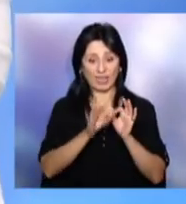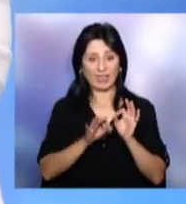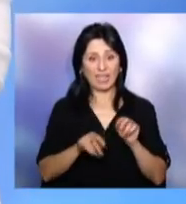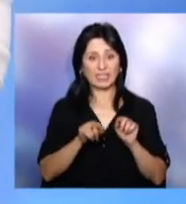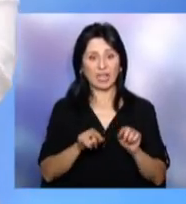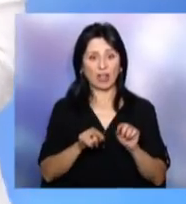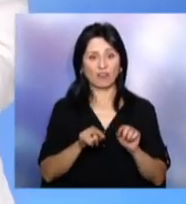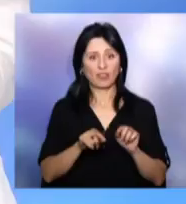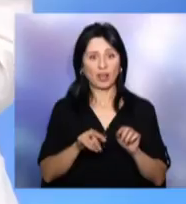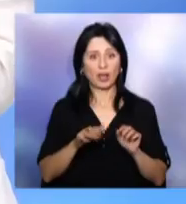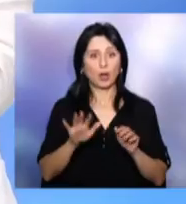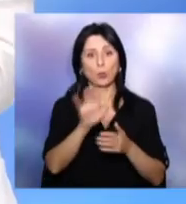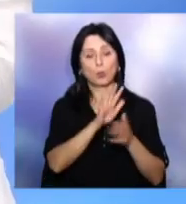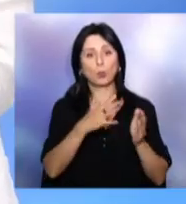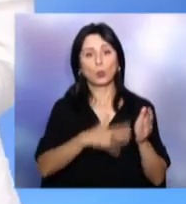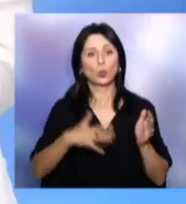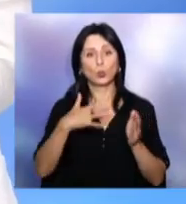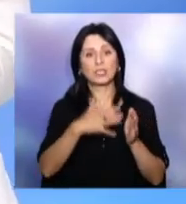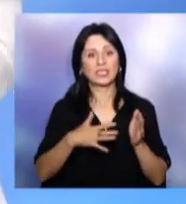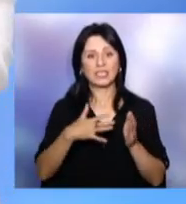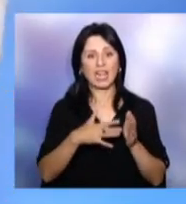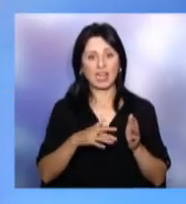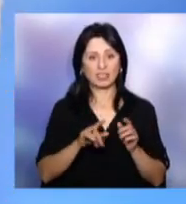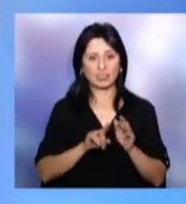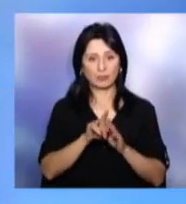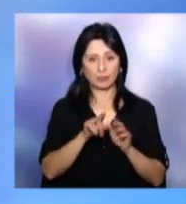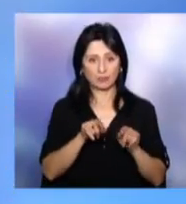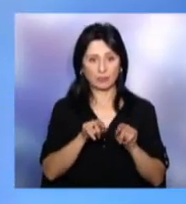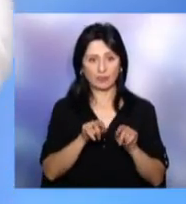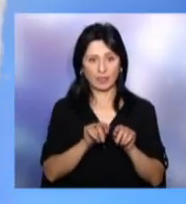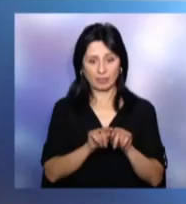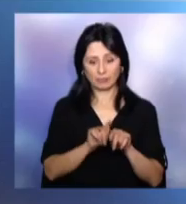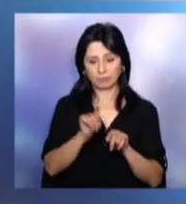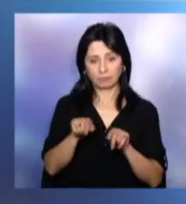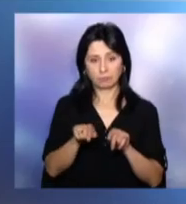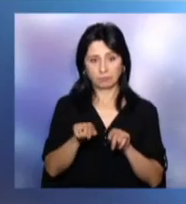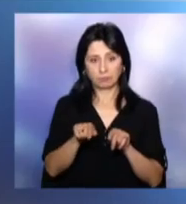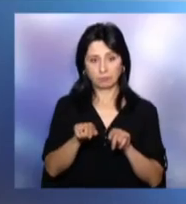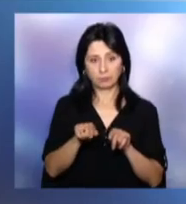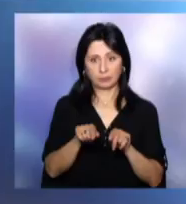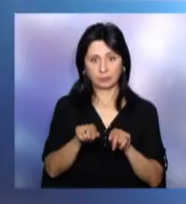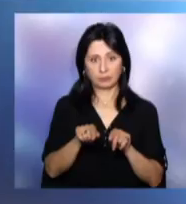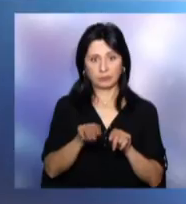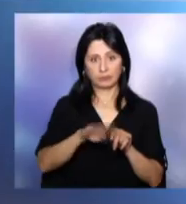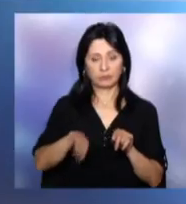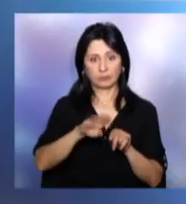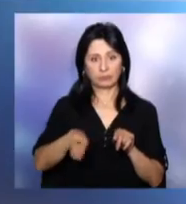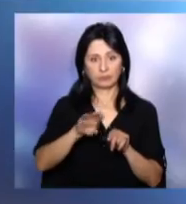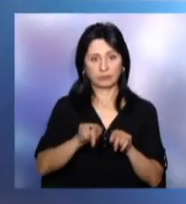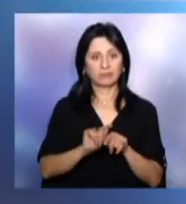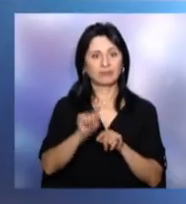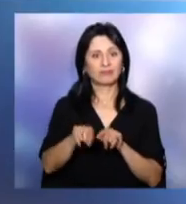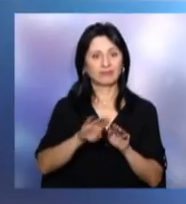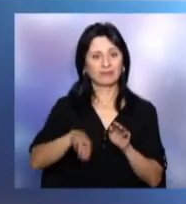ნაწლავზე, მუცელზე ჩნდება ღიობი, სადაც გამოდის ნაწლავი და საიდანაც ხდება ნარჩენი პროდუქტების